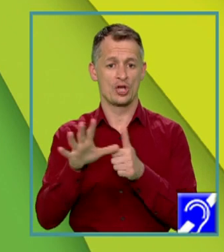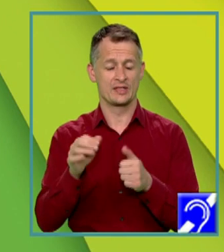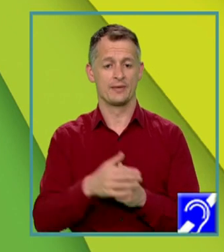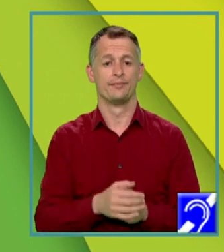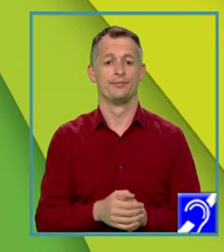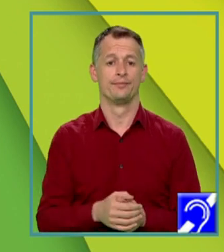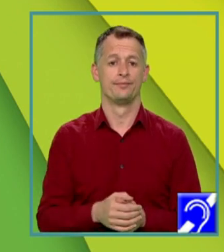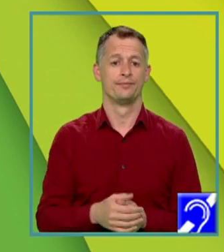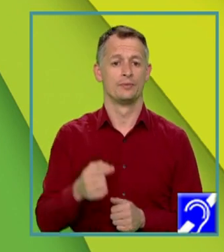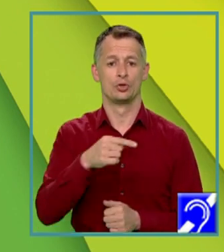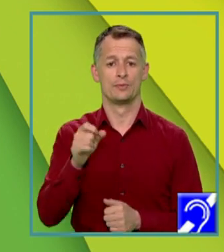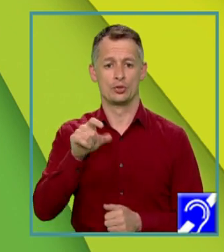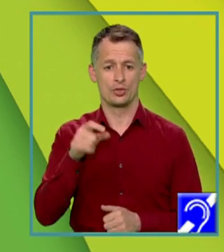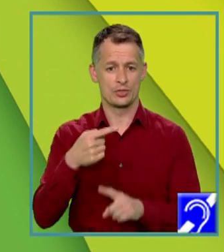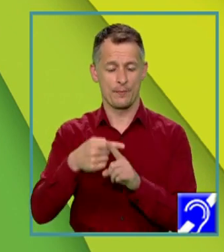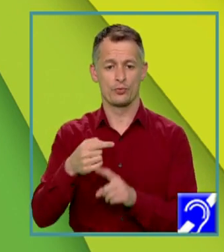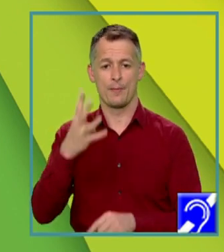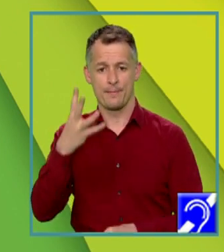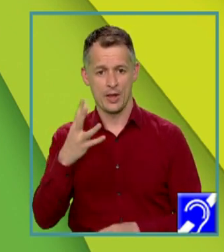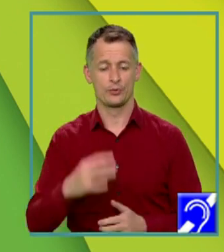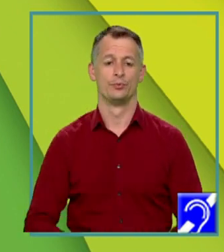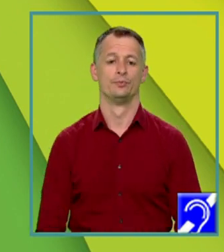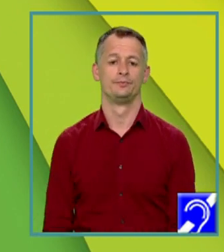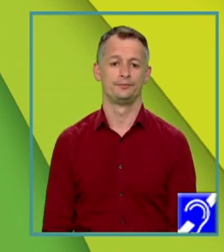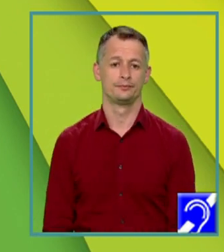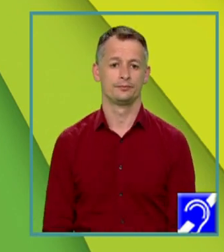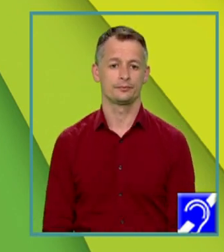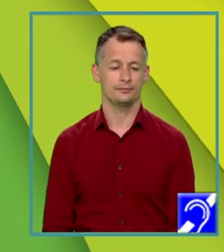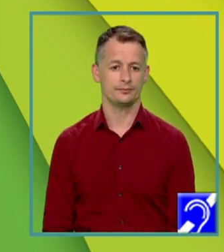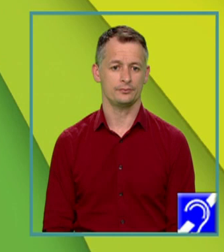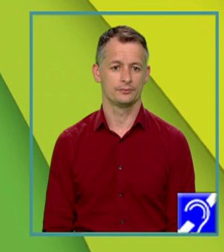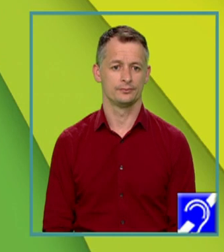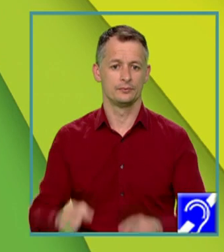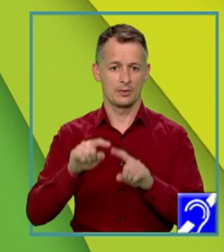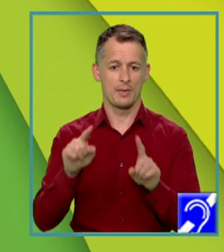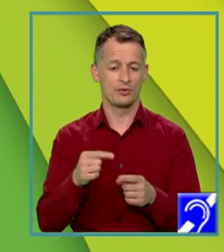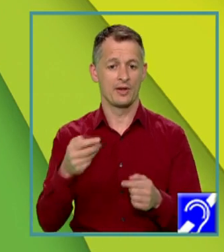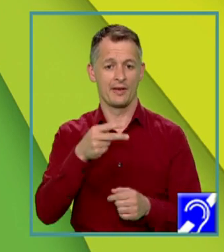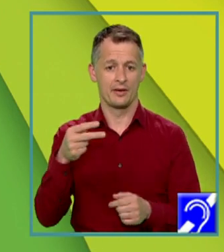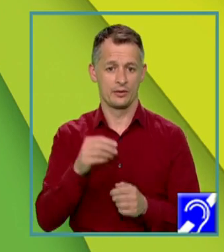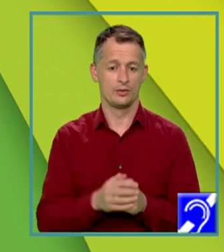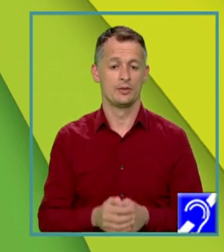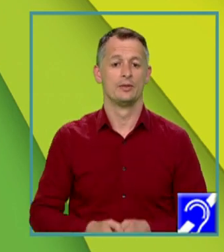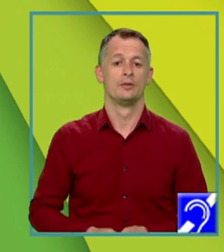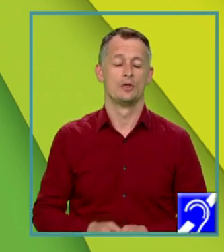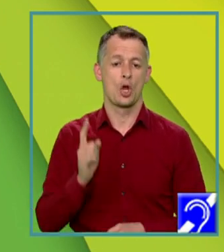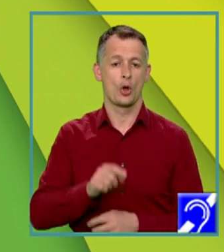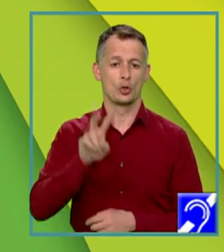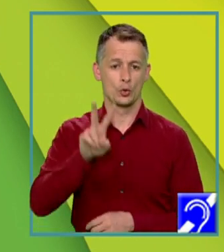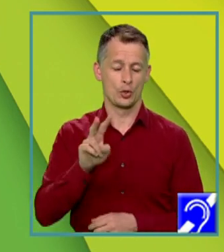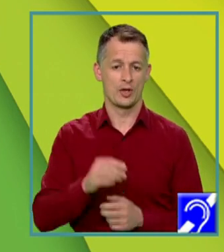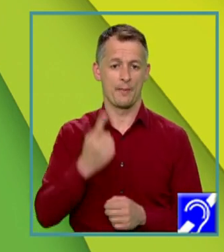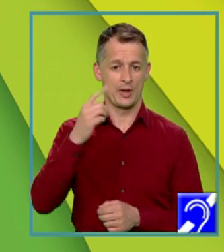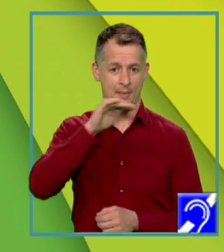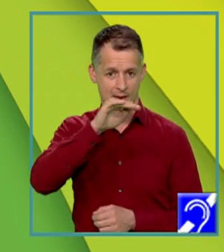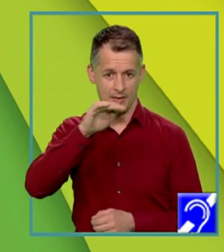plus 6 și minus 12 plus 4 metri ceea ce este egal cu Matrice pătratică de ordinul doi